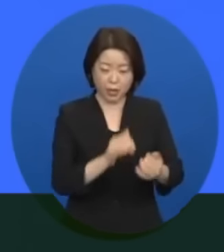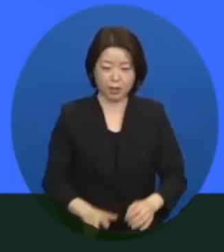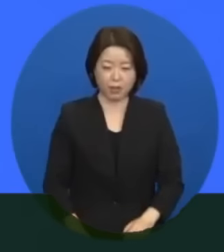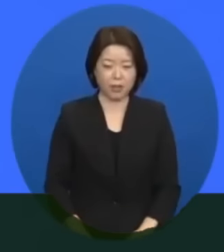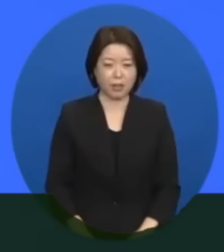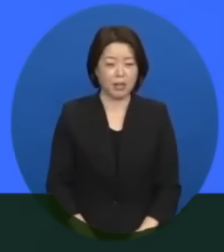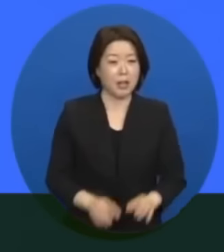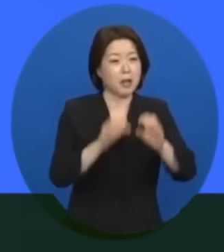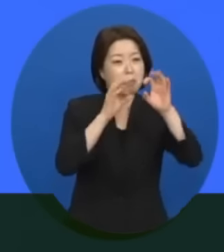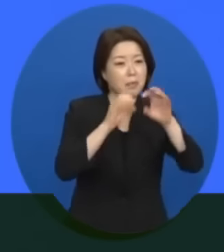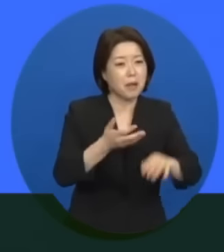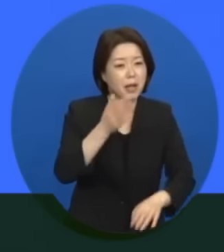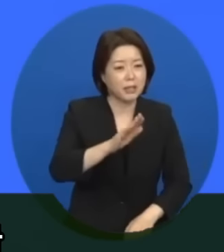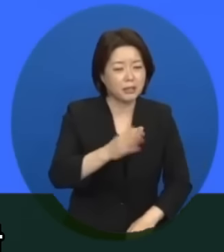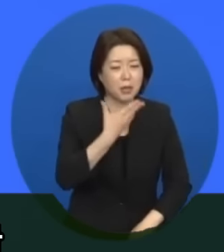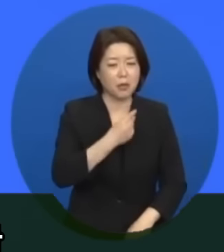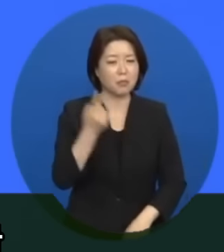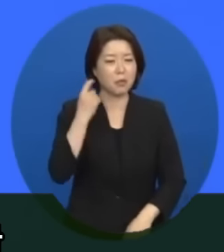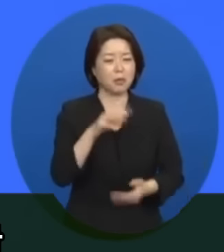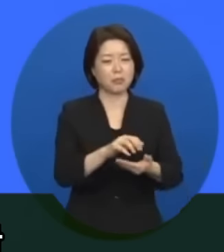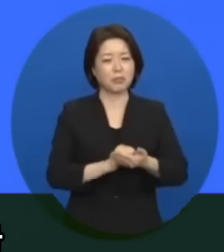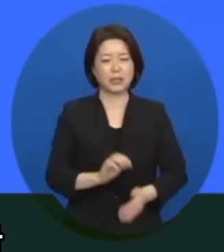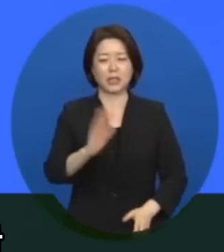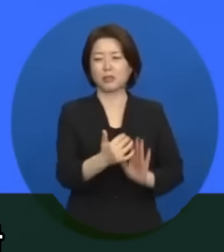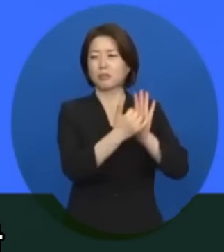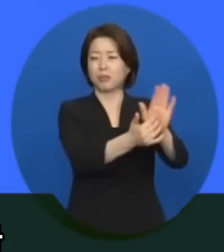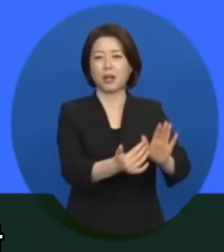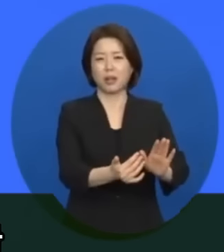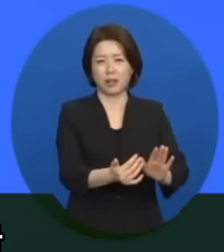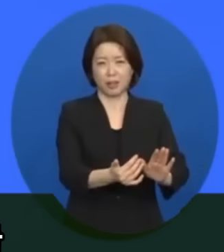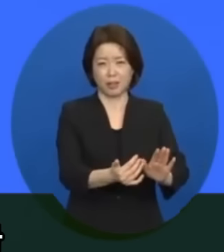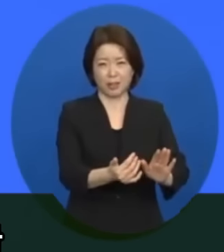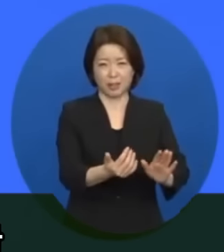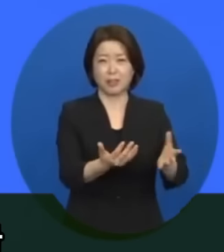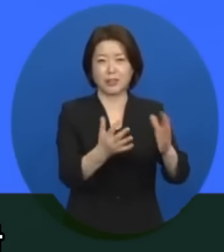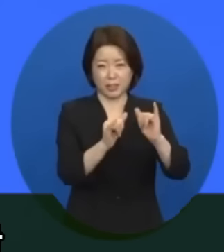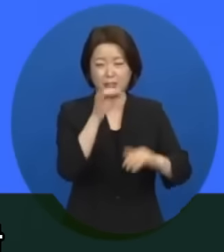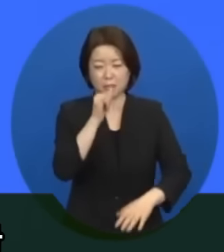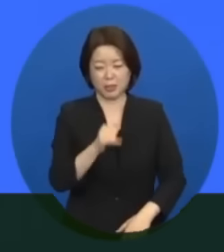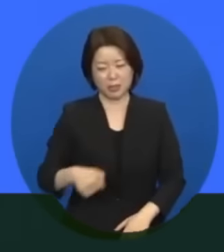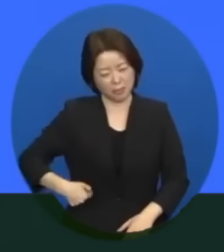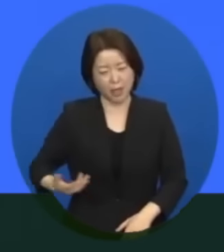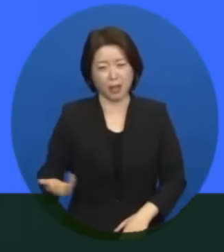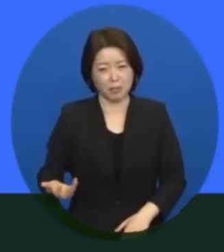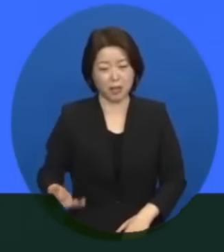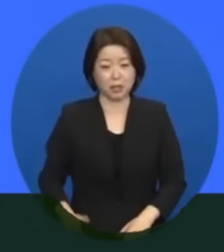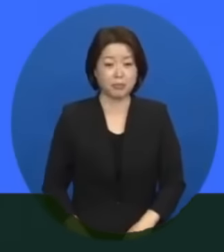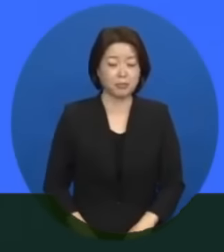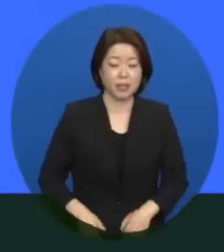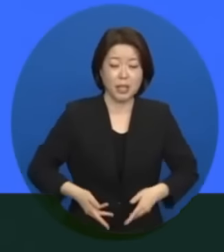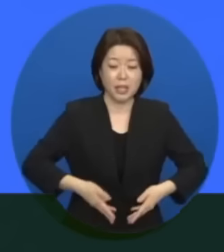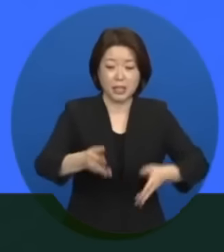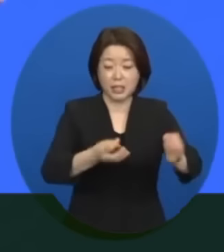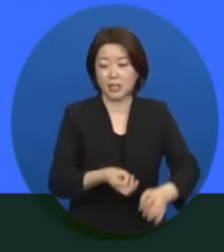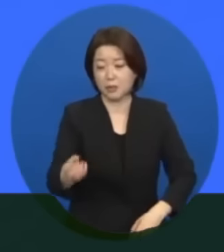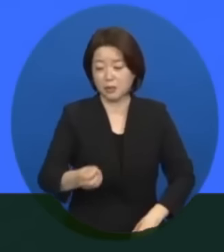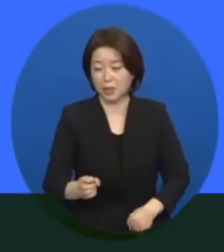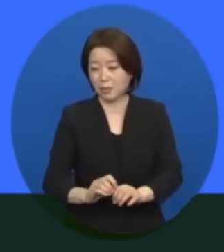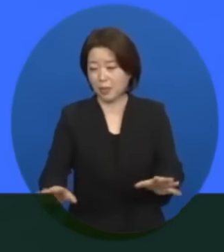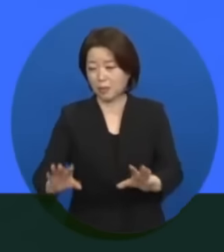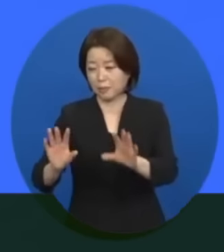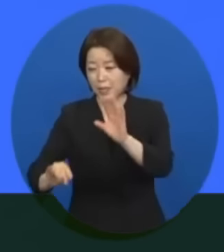이들이 있습니다 마음이 너무 아파요 마치 이렇게 길가의 씨앗을 뿌린 거 같은 마음이 들 때가 있습니다 물론 길가에 뿌러질 때도 있고 돌밭이